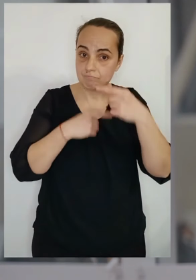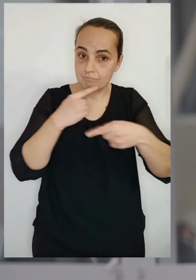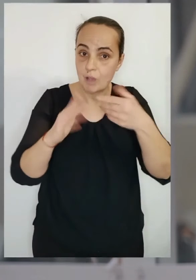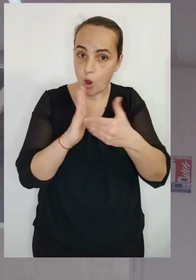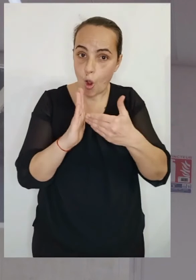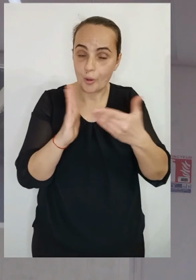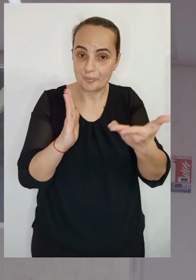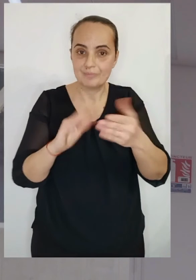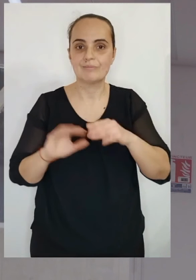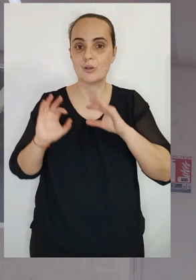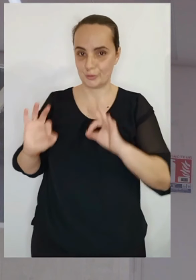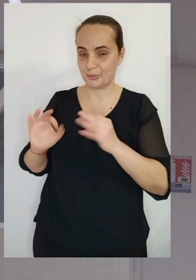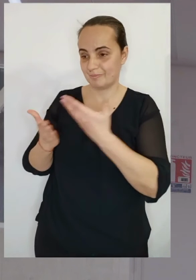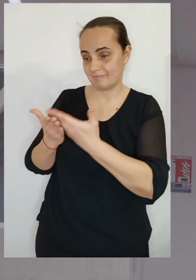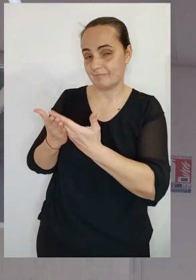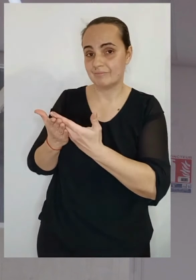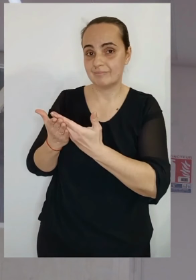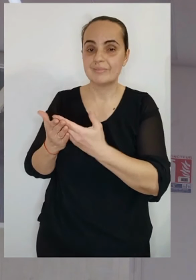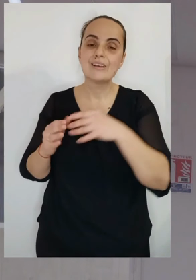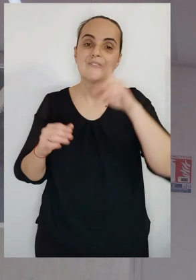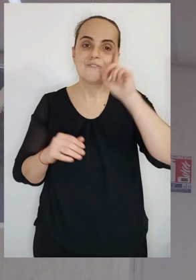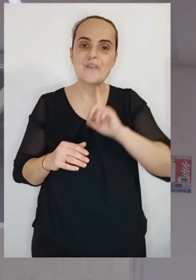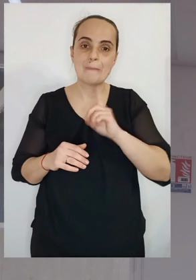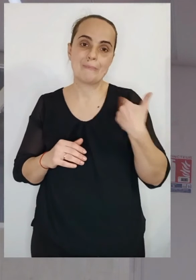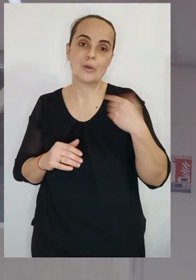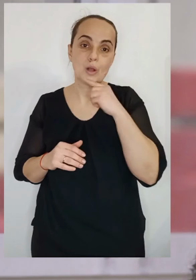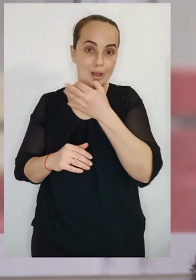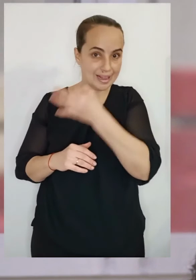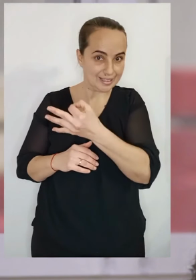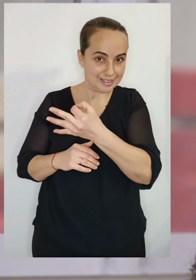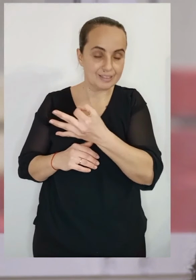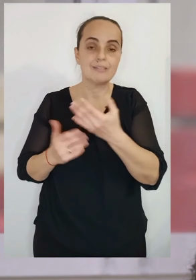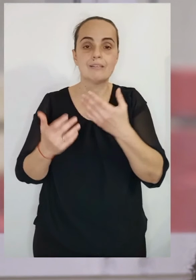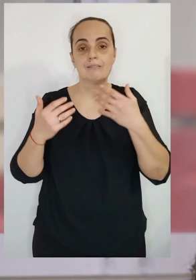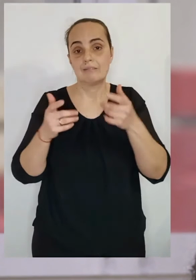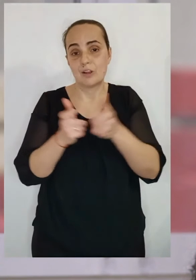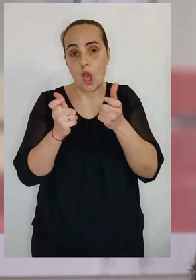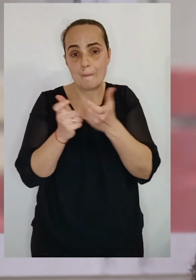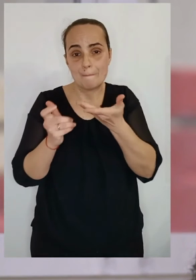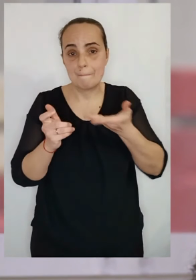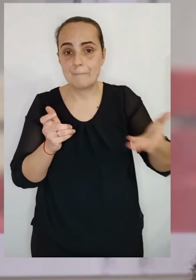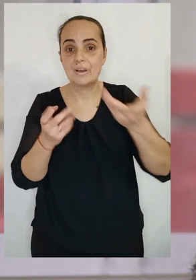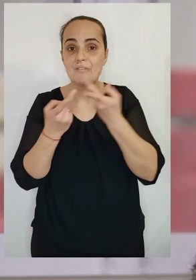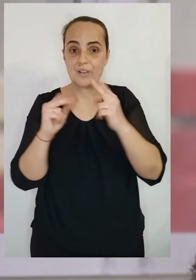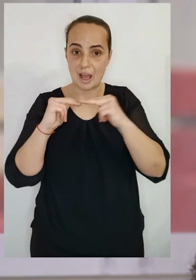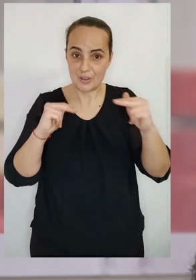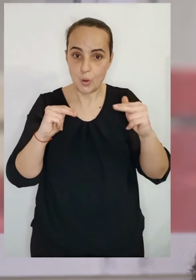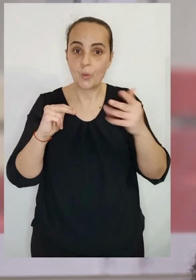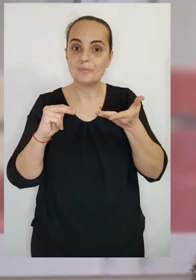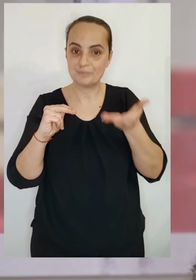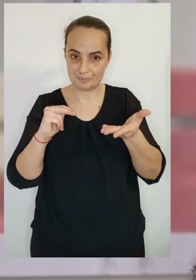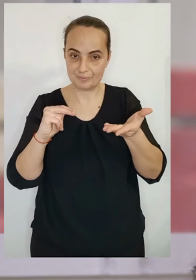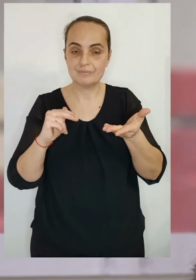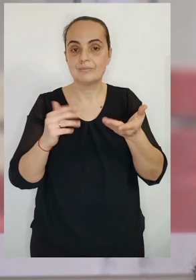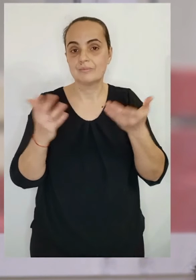continue de se faire. Ça, c'est effectivement, et Zineb le rappelait tout à l'heure, la plupart des clubs avignonnais